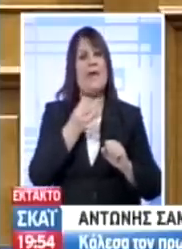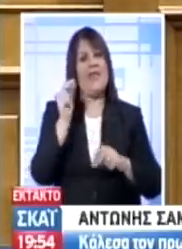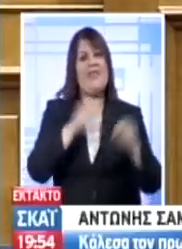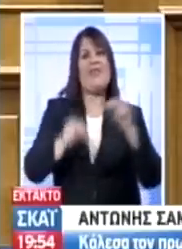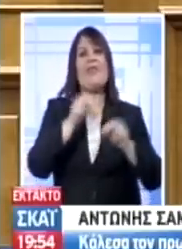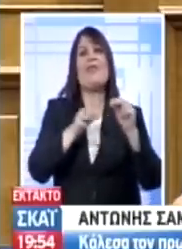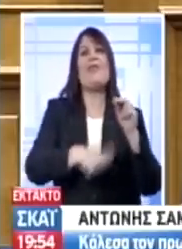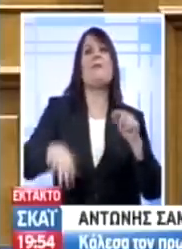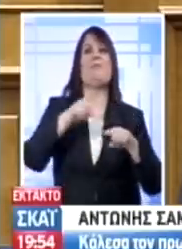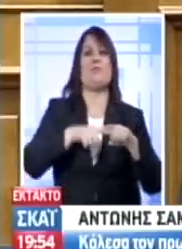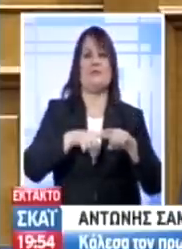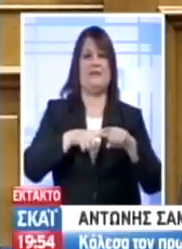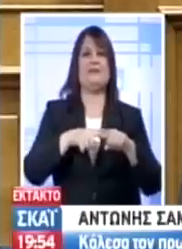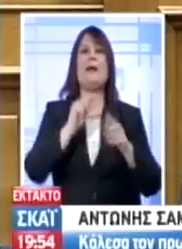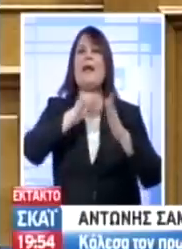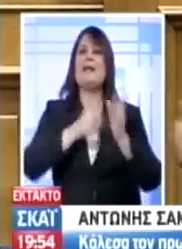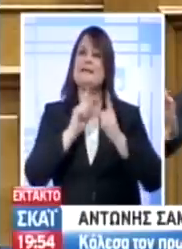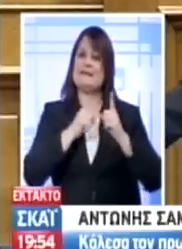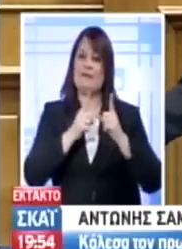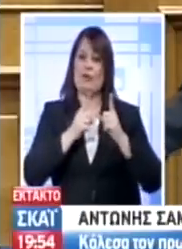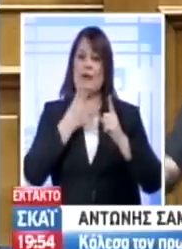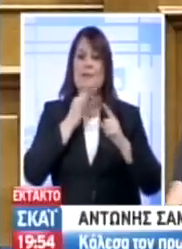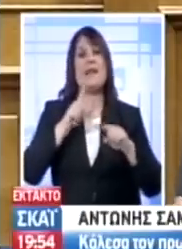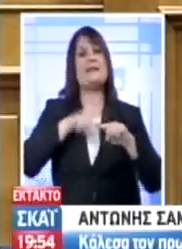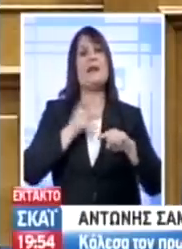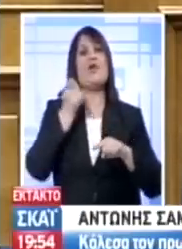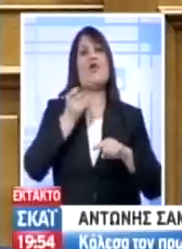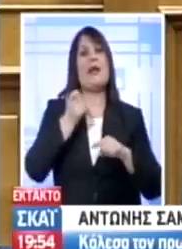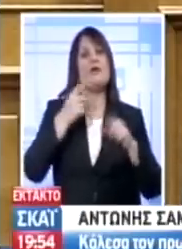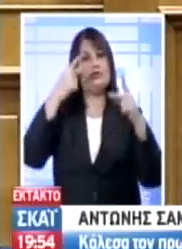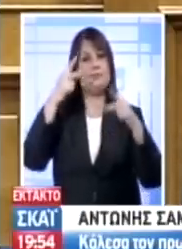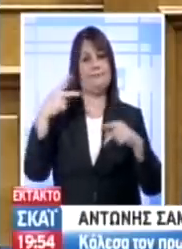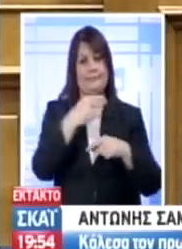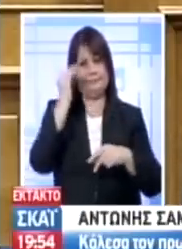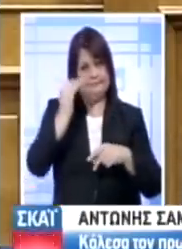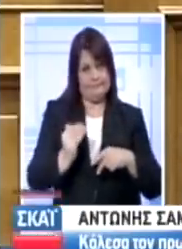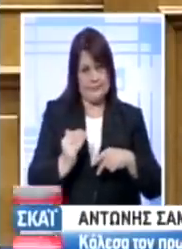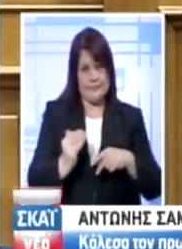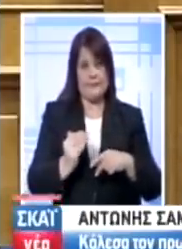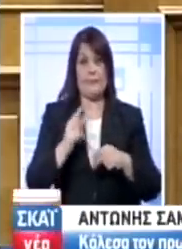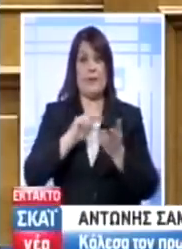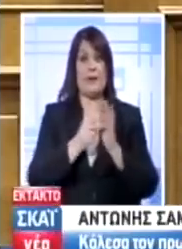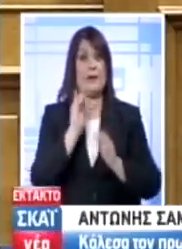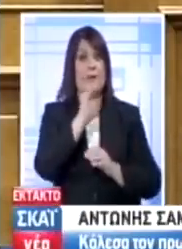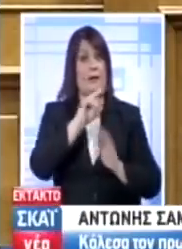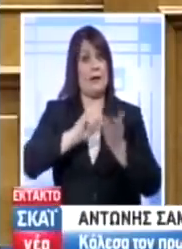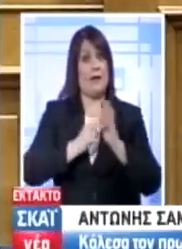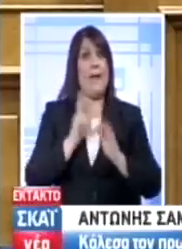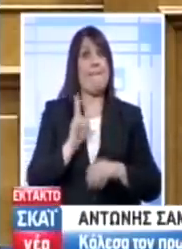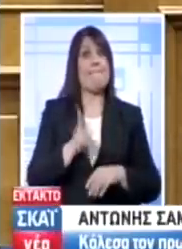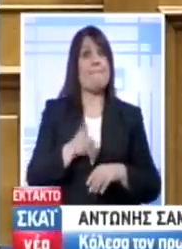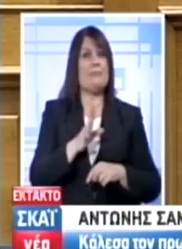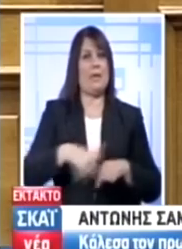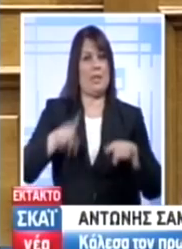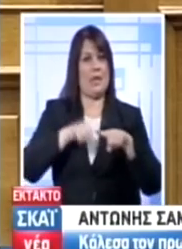δημοψηφίσματος για τη νέα δανειακή σύμβαση, το κούρεμα του ελληνικού χρέους που λέμε. Προειδοποίησαμε ότι αυτό ήταν εξαιρετικά επικίνδυνο για τον